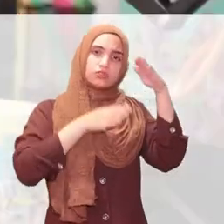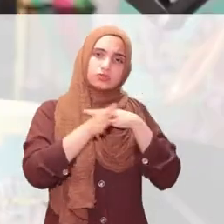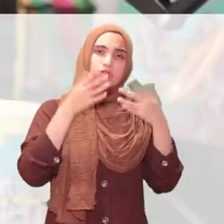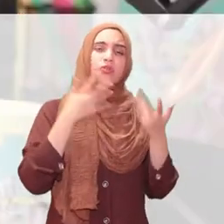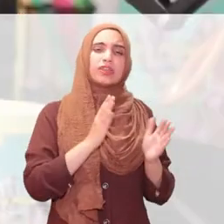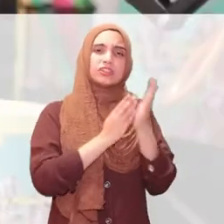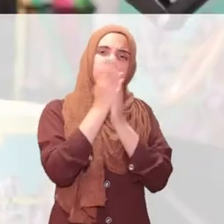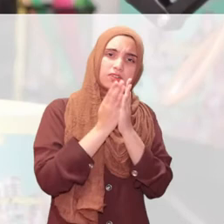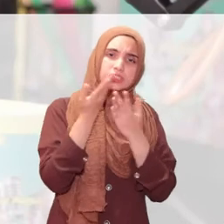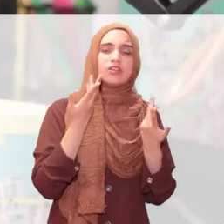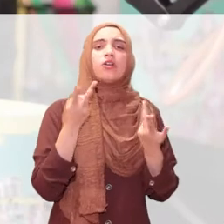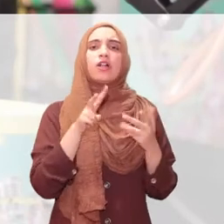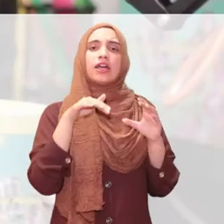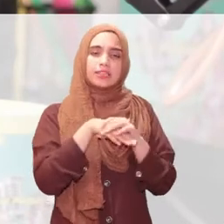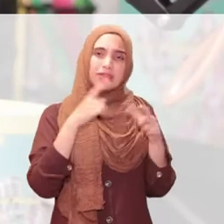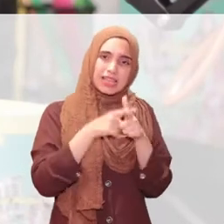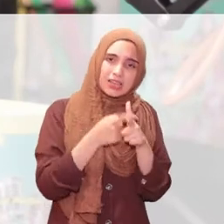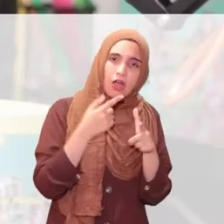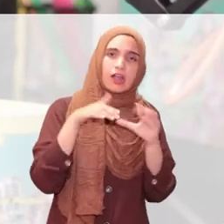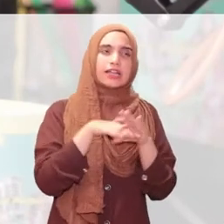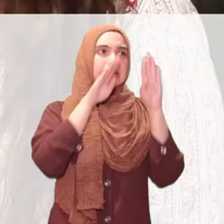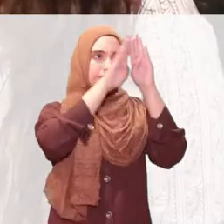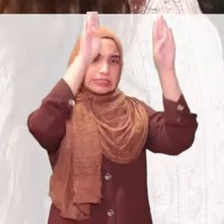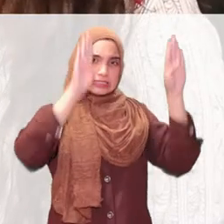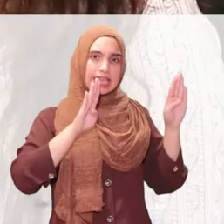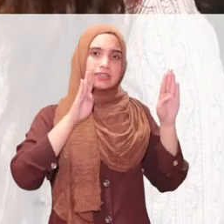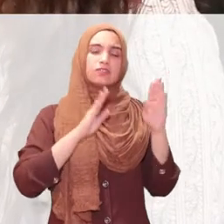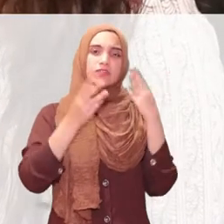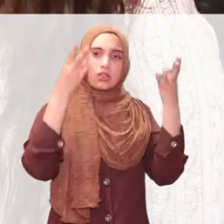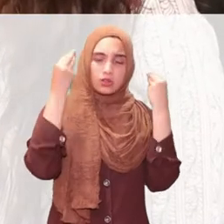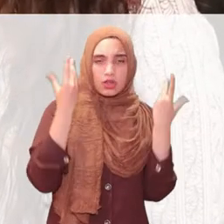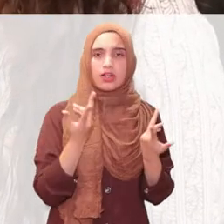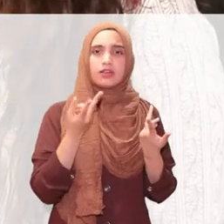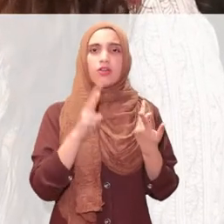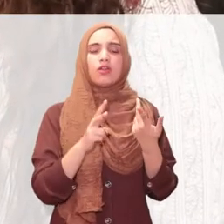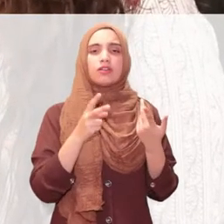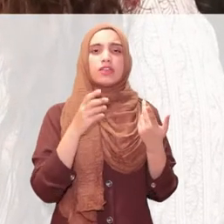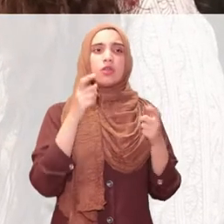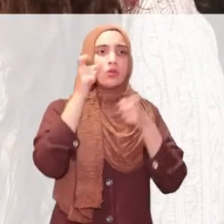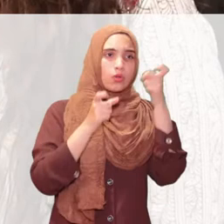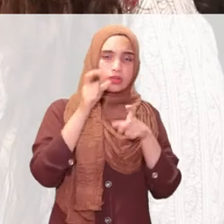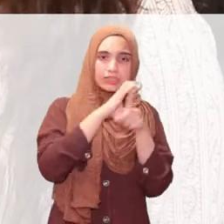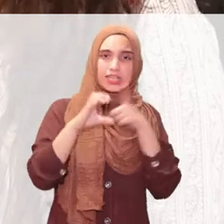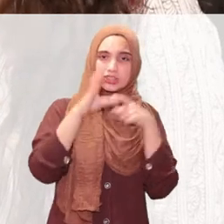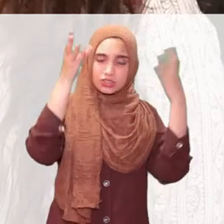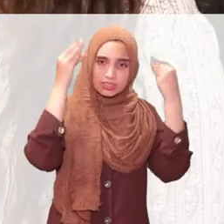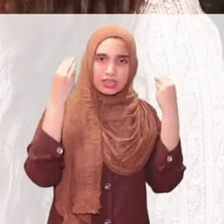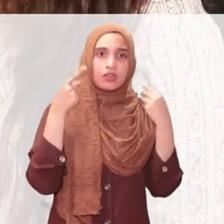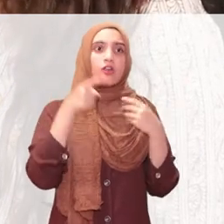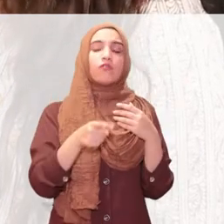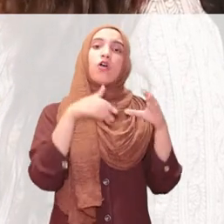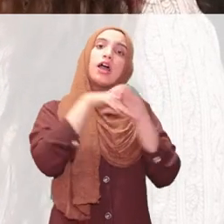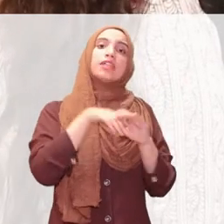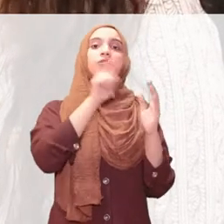दिस राम भादू दाउद रियलिटी शो डांस रिऐलिटी चेक प्वाइंट सिस्टम एनालिसिस